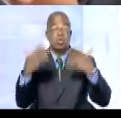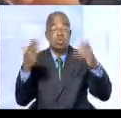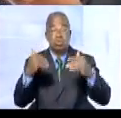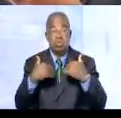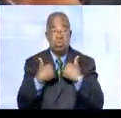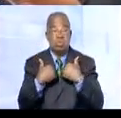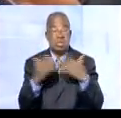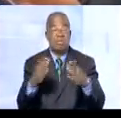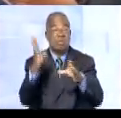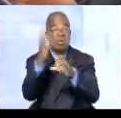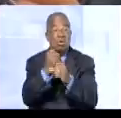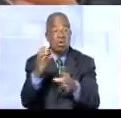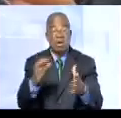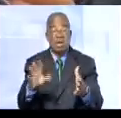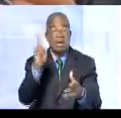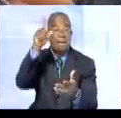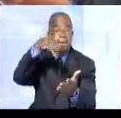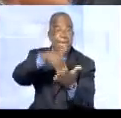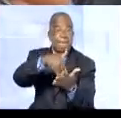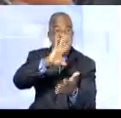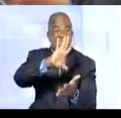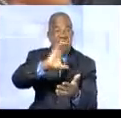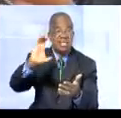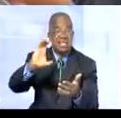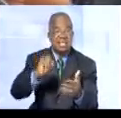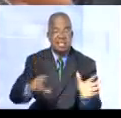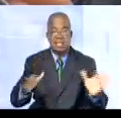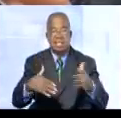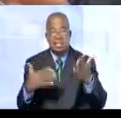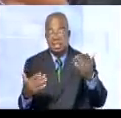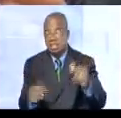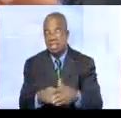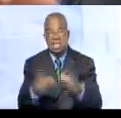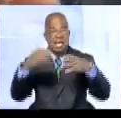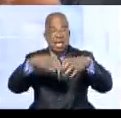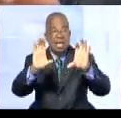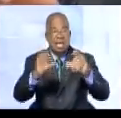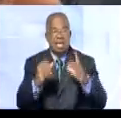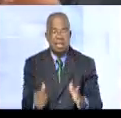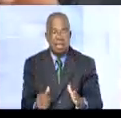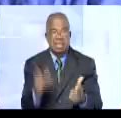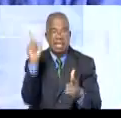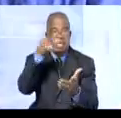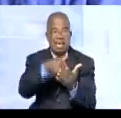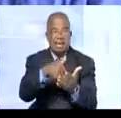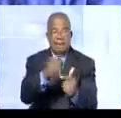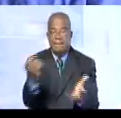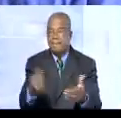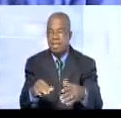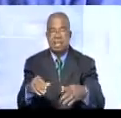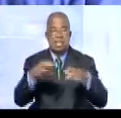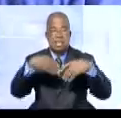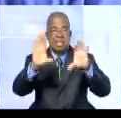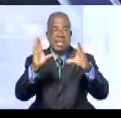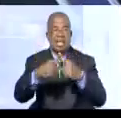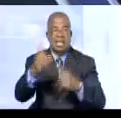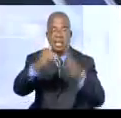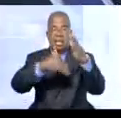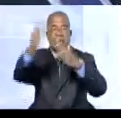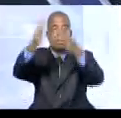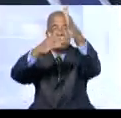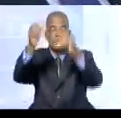obtenu 1 500 classes, dont 1 000 salles de classe à construire et 500 à réhabiliter sur ce projet. Le coordonnateur national des